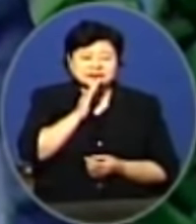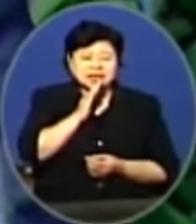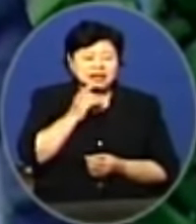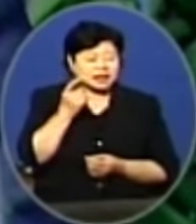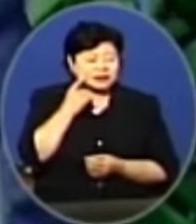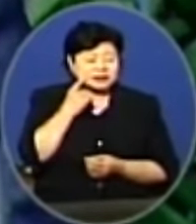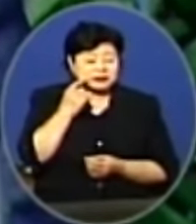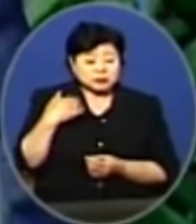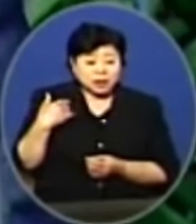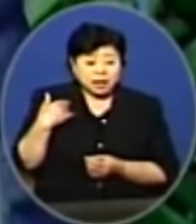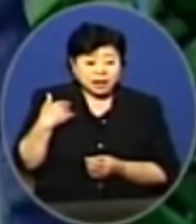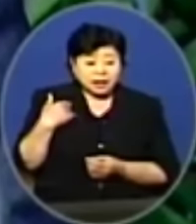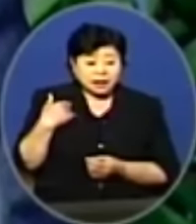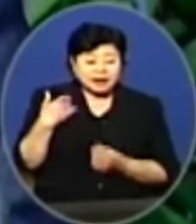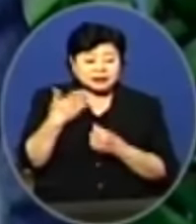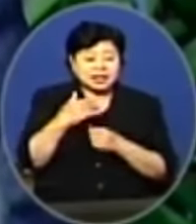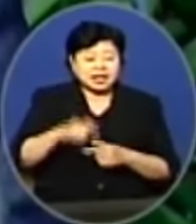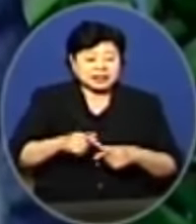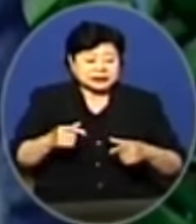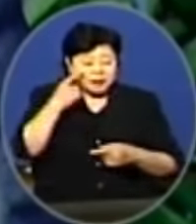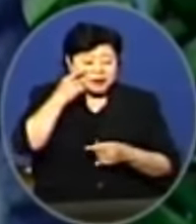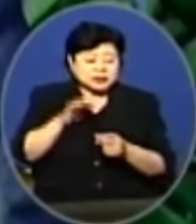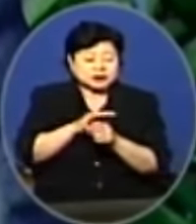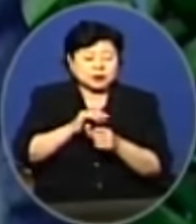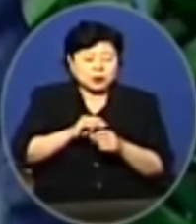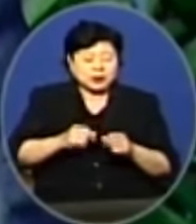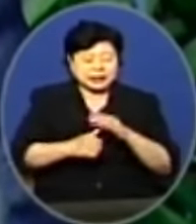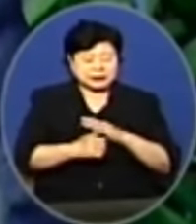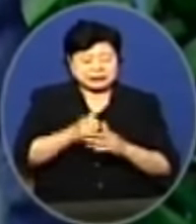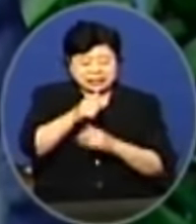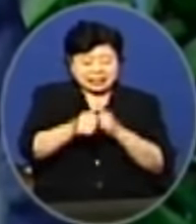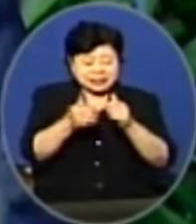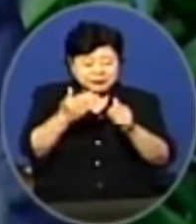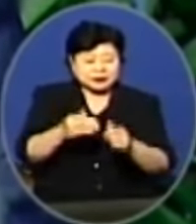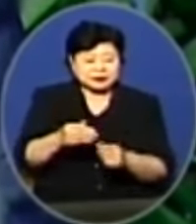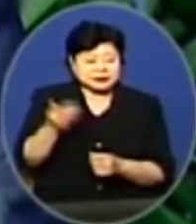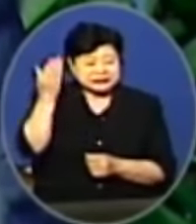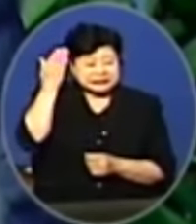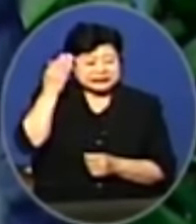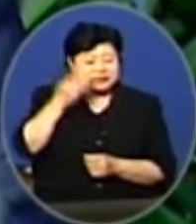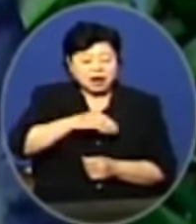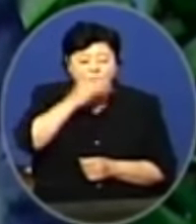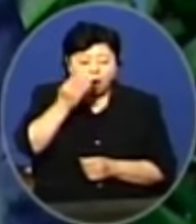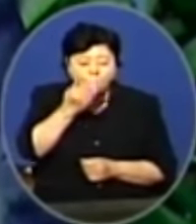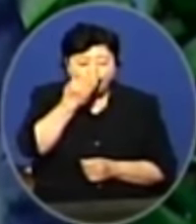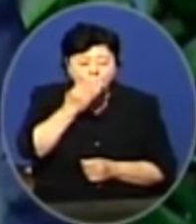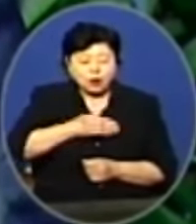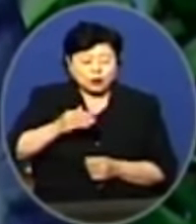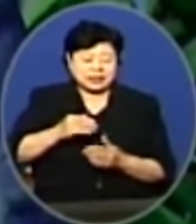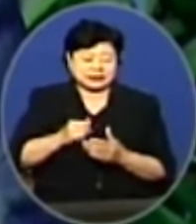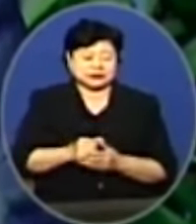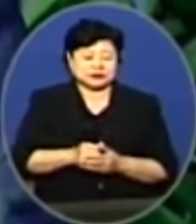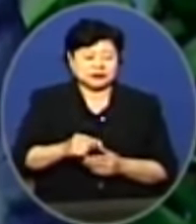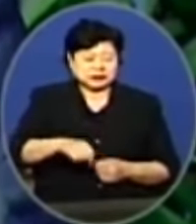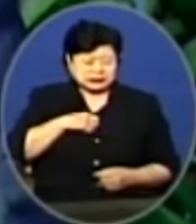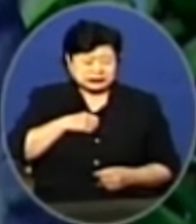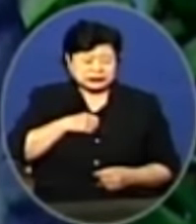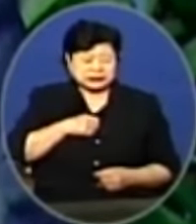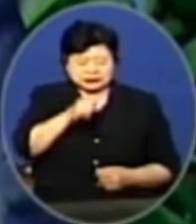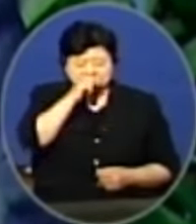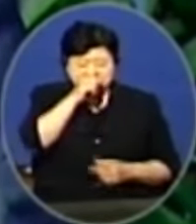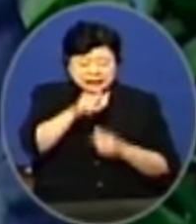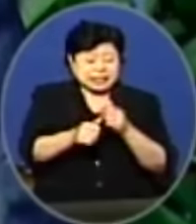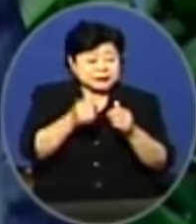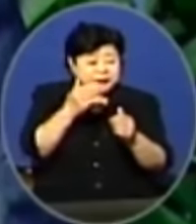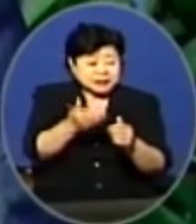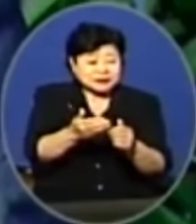어떻게 알겠는가. 은혜와 자비와 긍휼 오래 참으시는 하나님, 지혜로우시고 거루하시고 공의로우시고 진실하시고 선하신